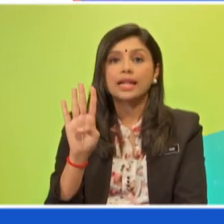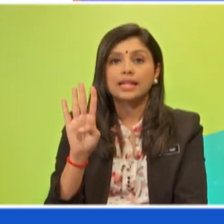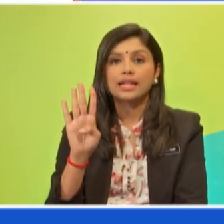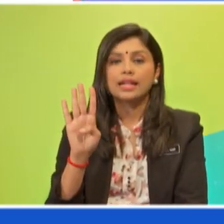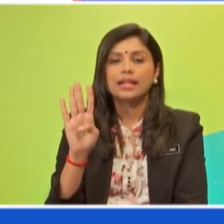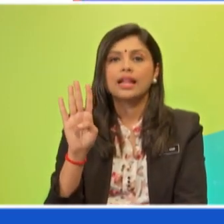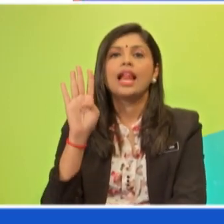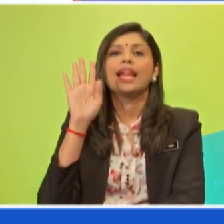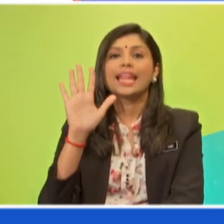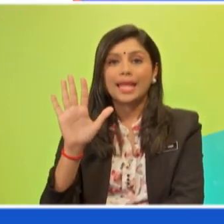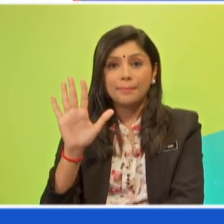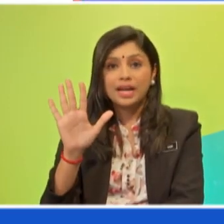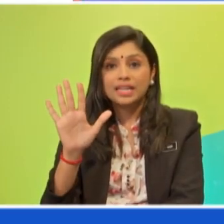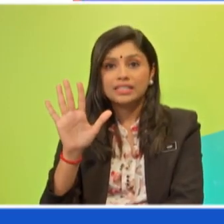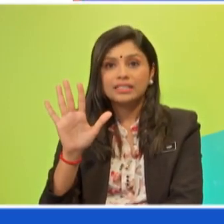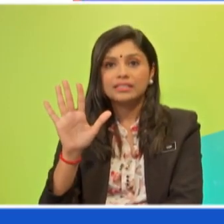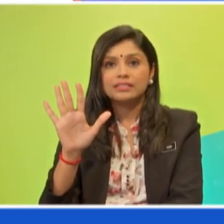4 5